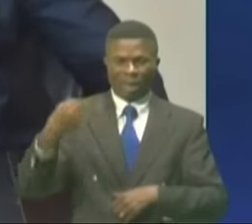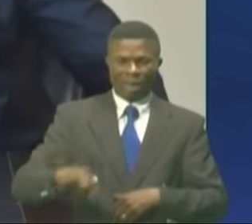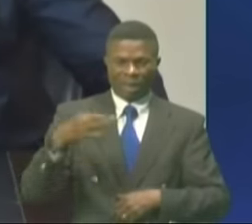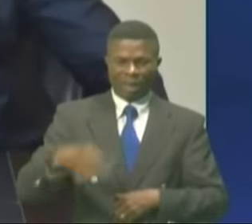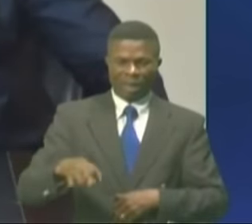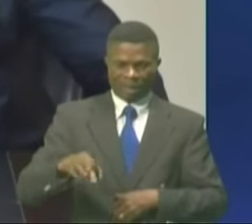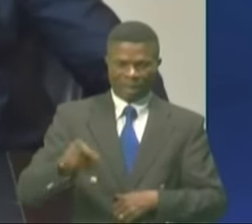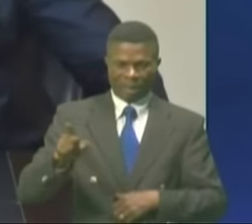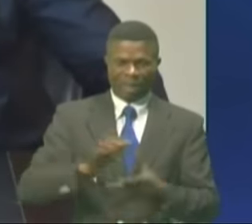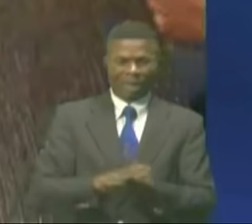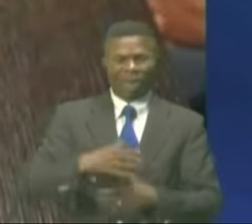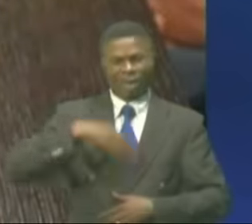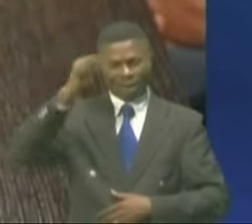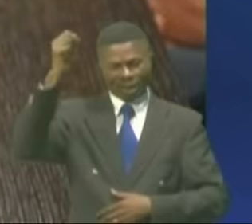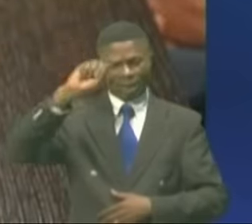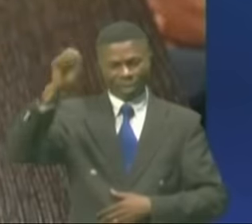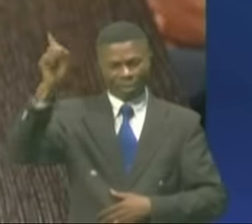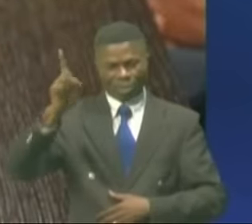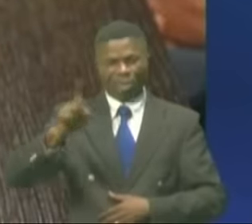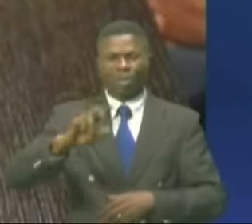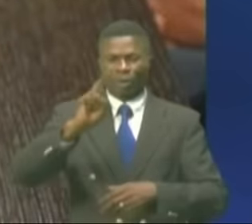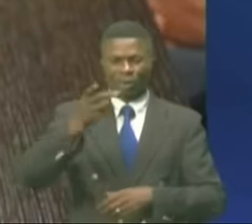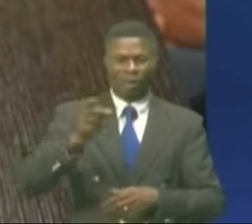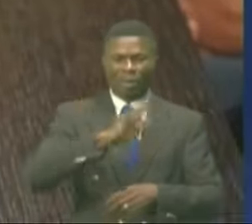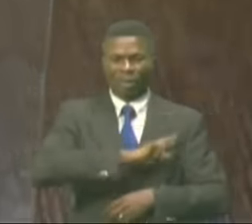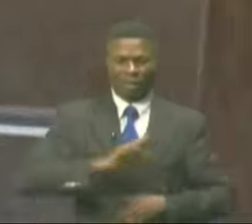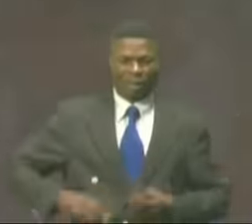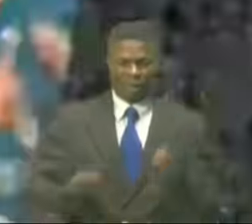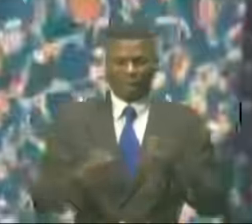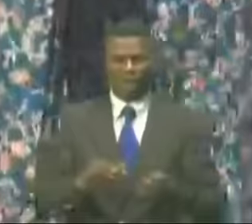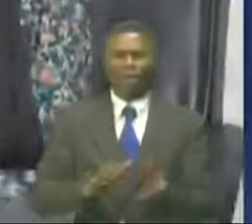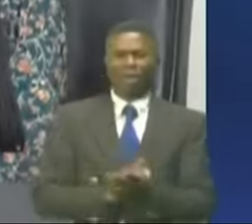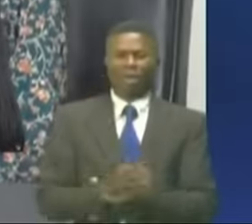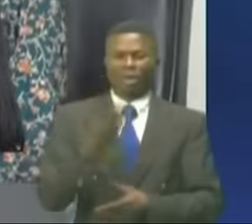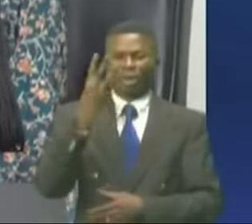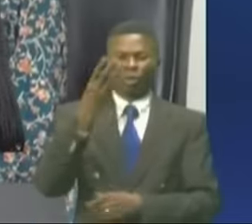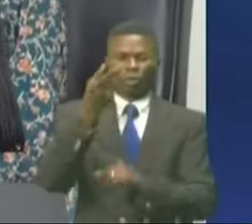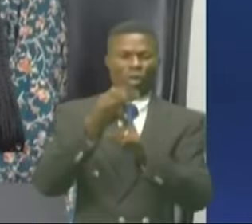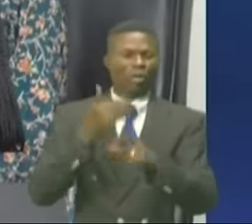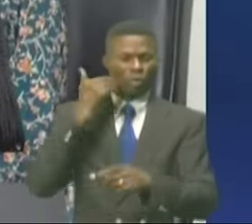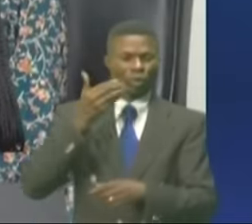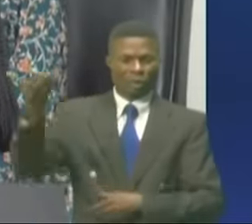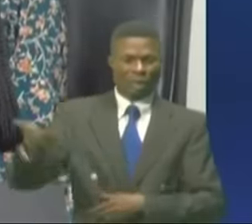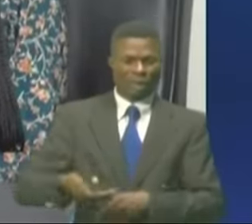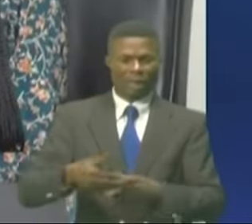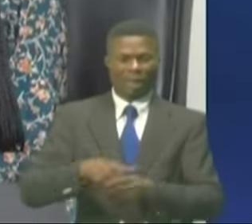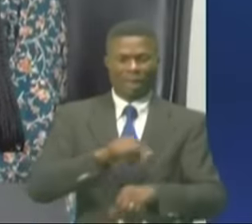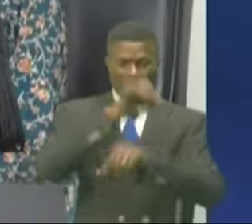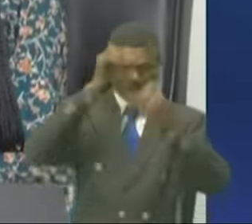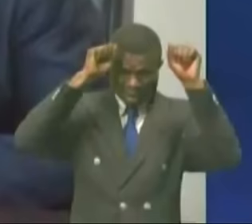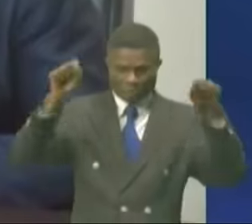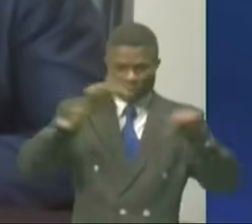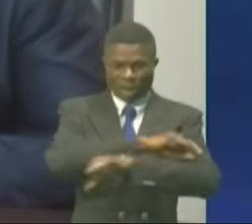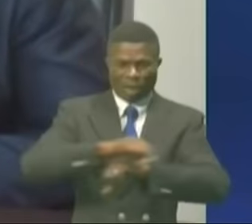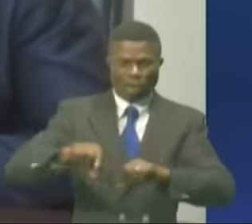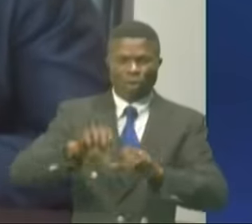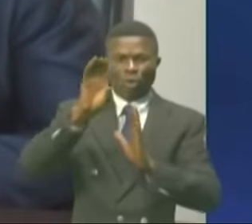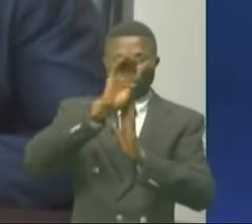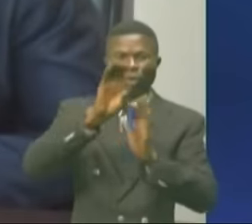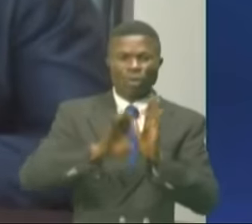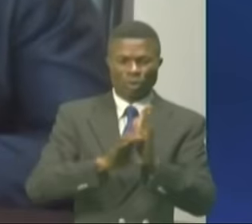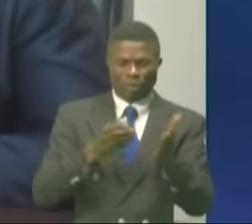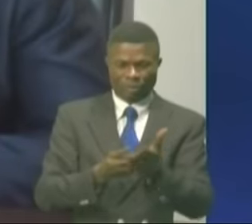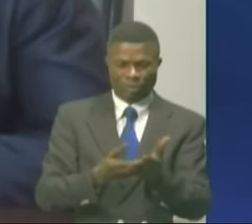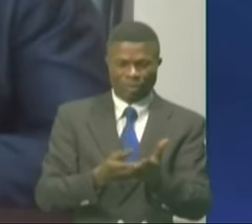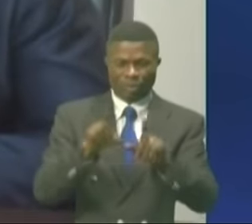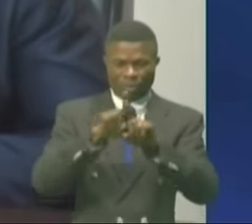de Panthéon Assa, ont été reçus lundi 3 juin 2024 par le président de la Cour constitutionnelle, Dieudonné Kamouleta, en